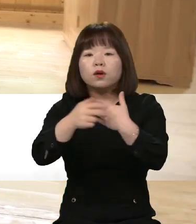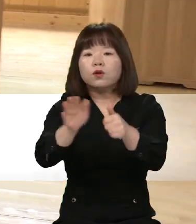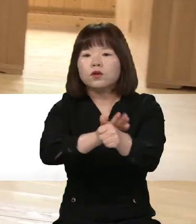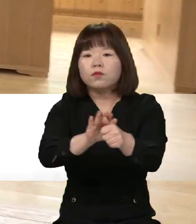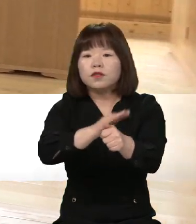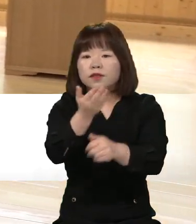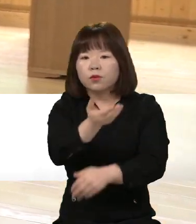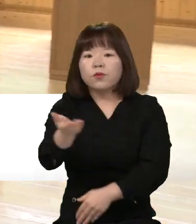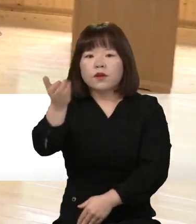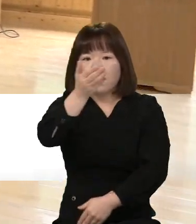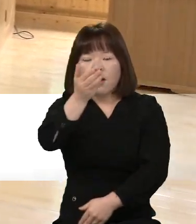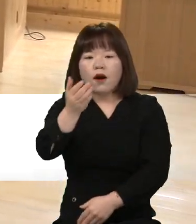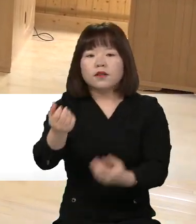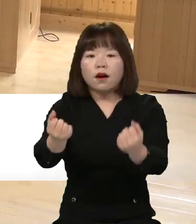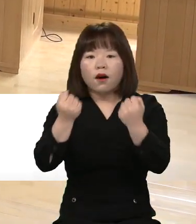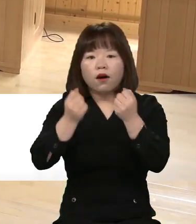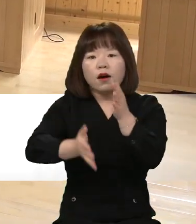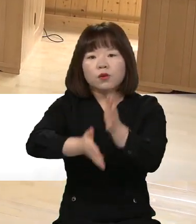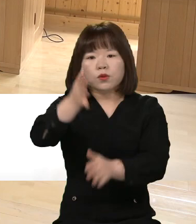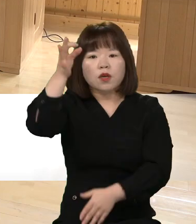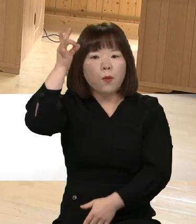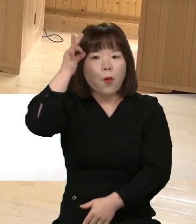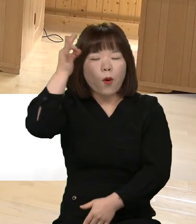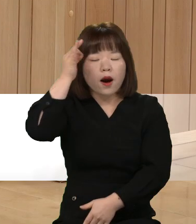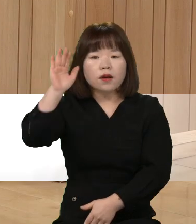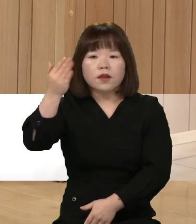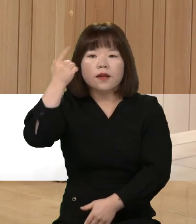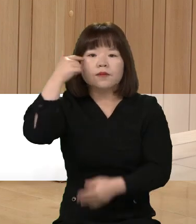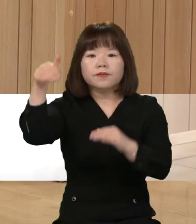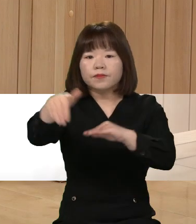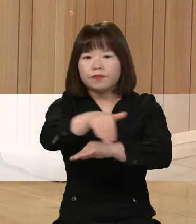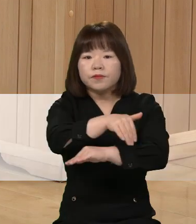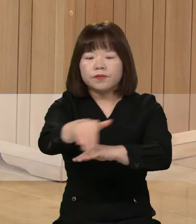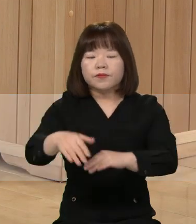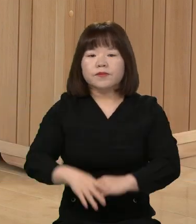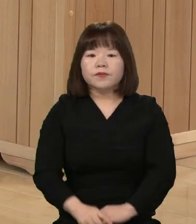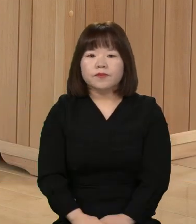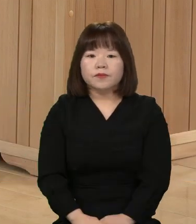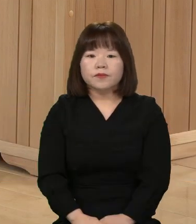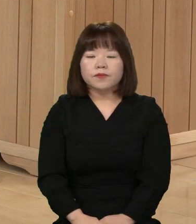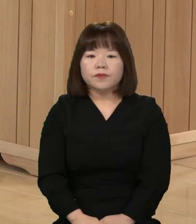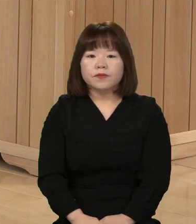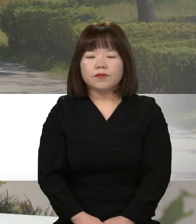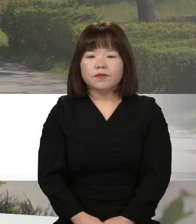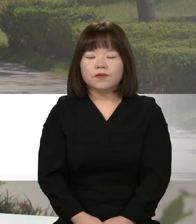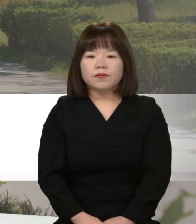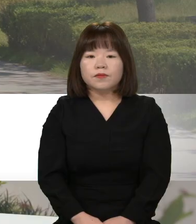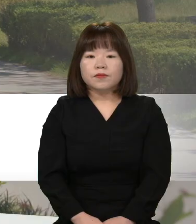서비스의 질을 한층 높여 건강 친화도시에 포항으로 거듭날 방침입니다